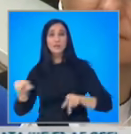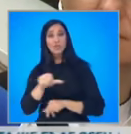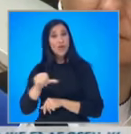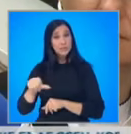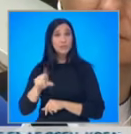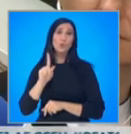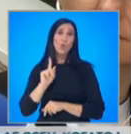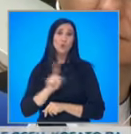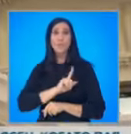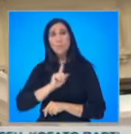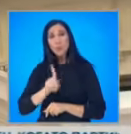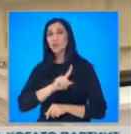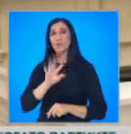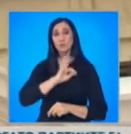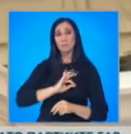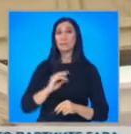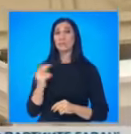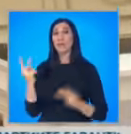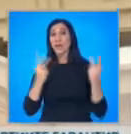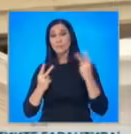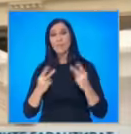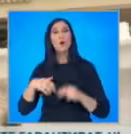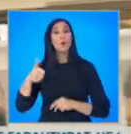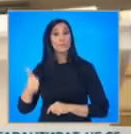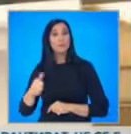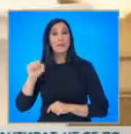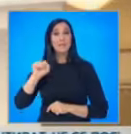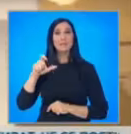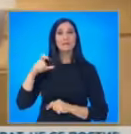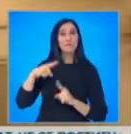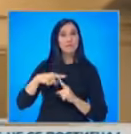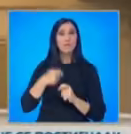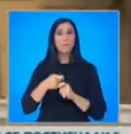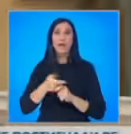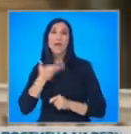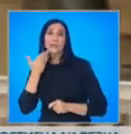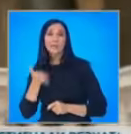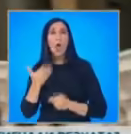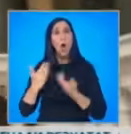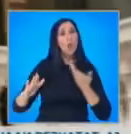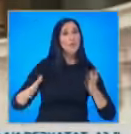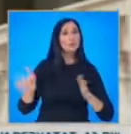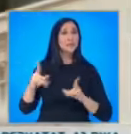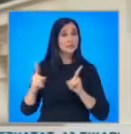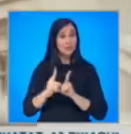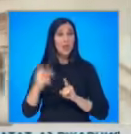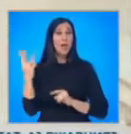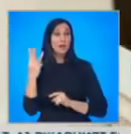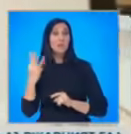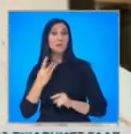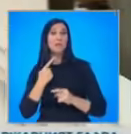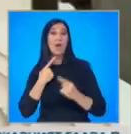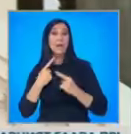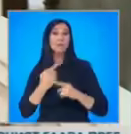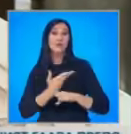които може и да не успеем да се стикуваме. От БСП и партията на Слави Трифонов направиха изявления по-отделно след срещата. И на трите проведени досега